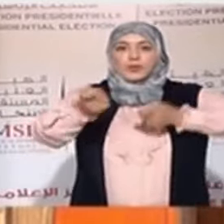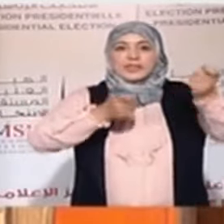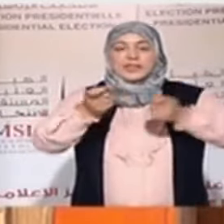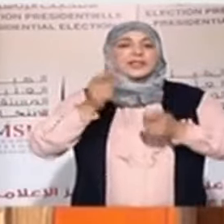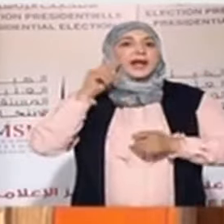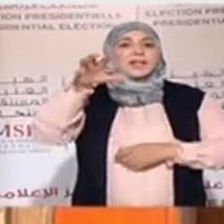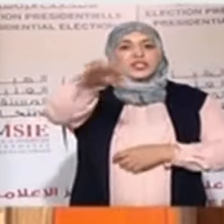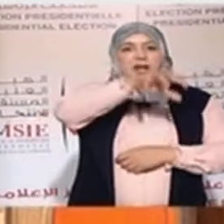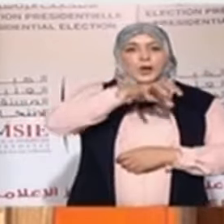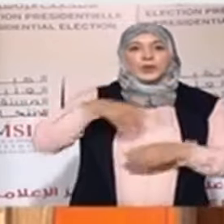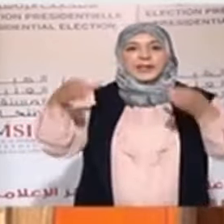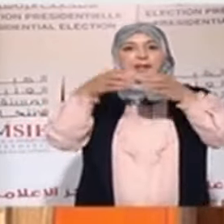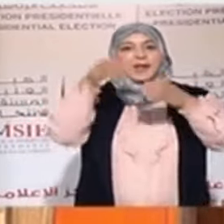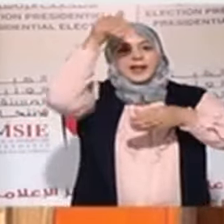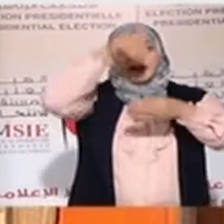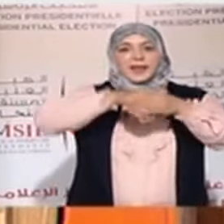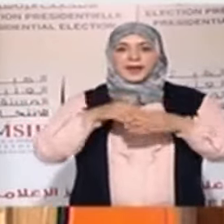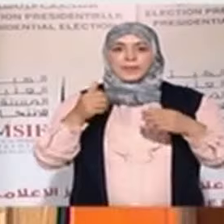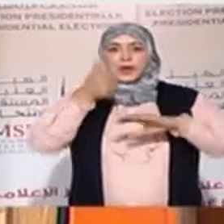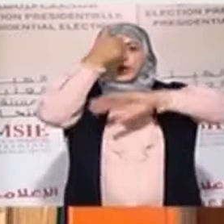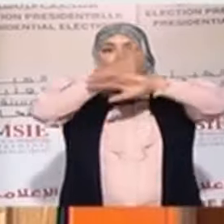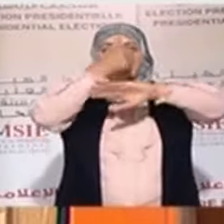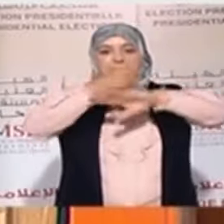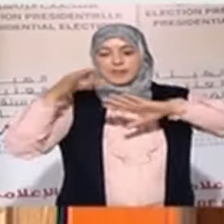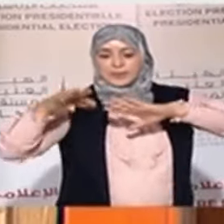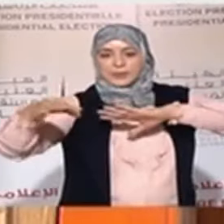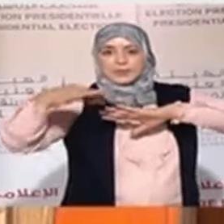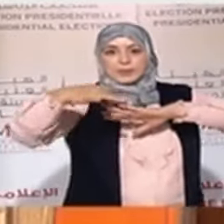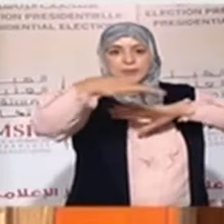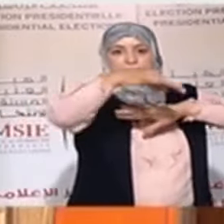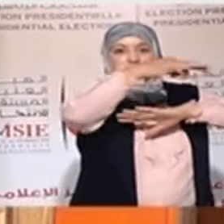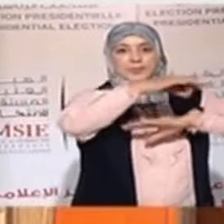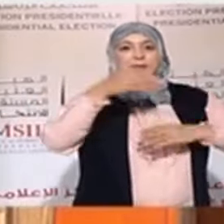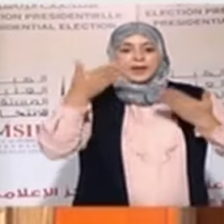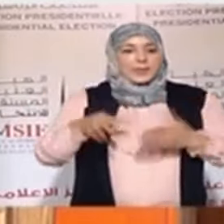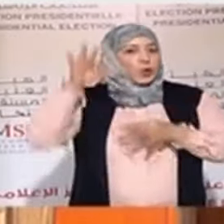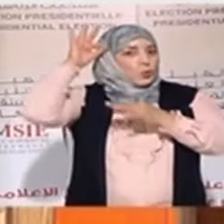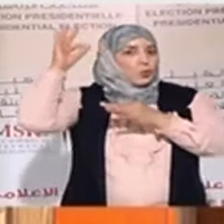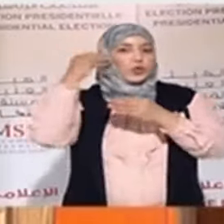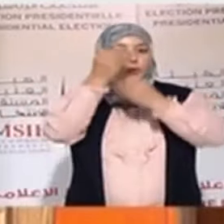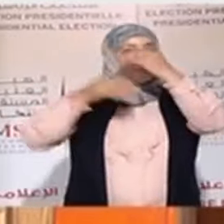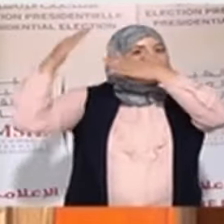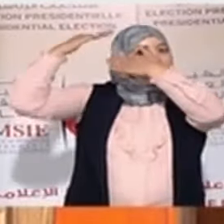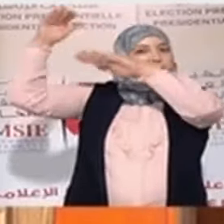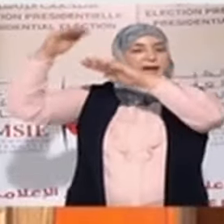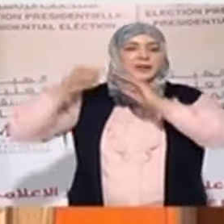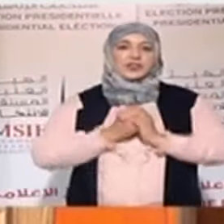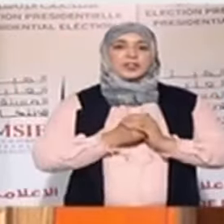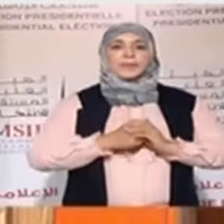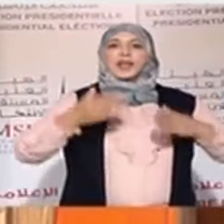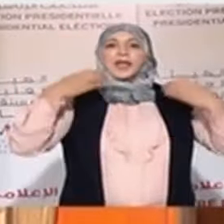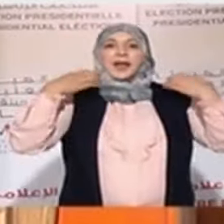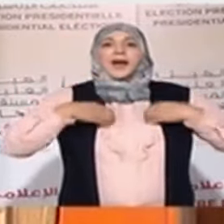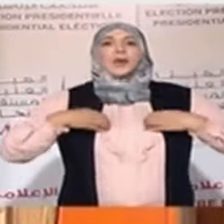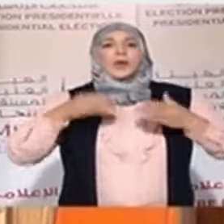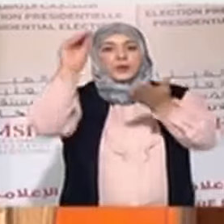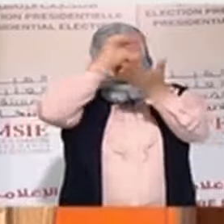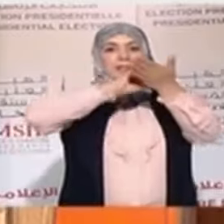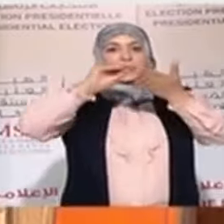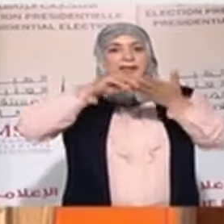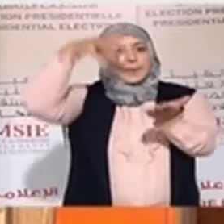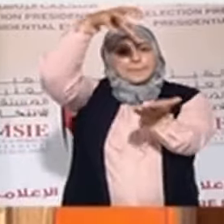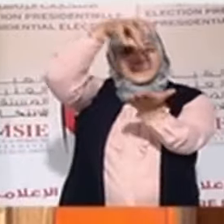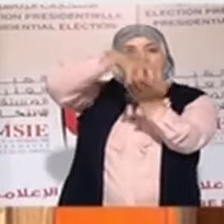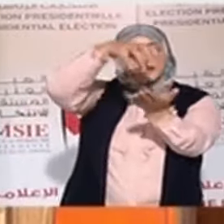للهيئة، رؤساء وأعضاء الهيئات الفرعية للانتخابات بالداخل والخارج، أعوان وإطارات الإدارة